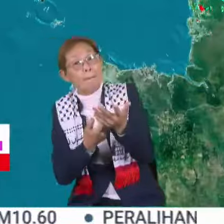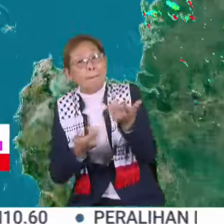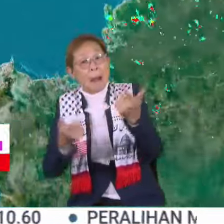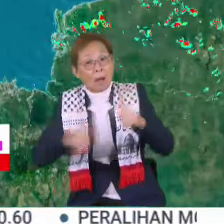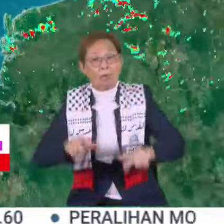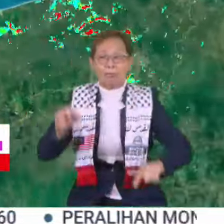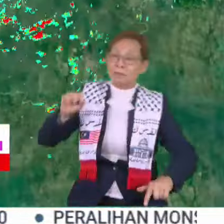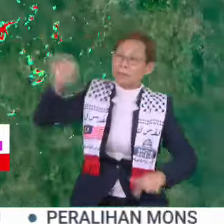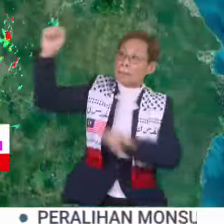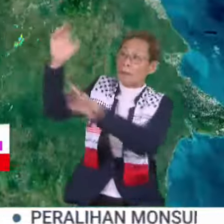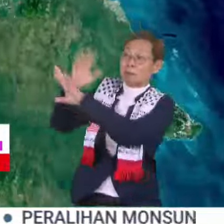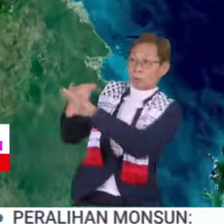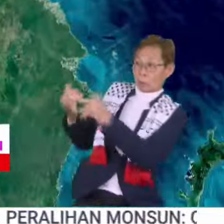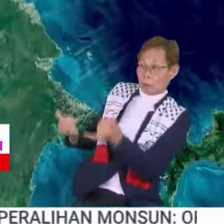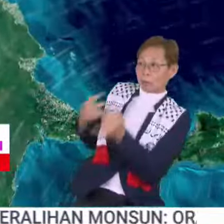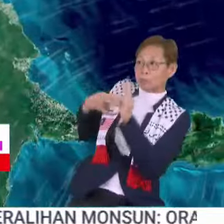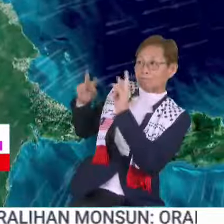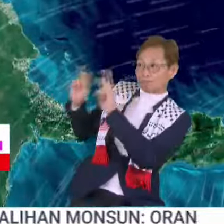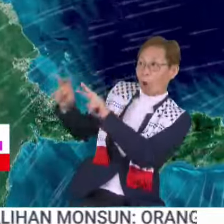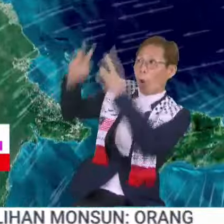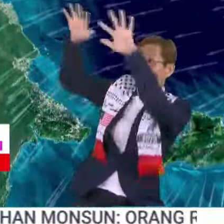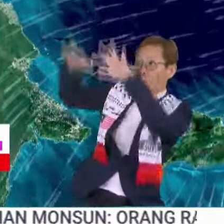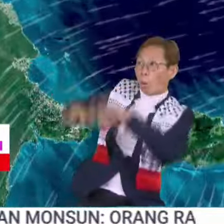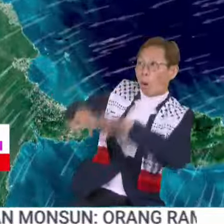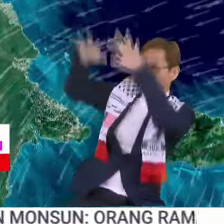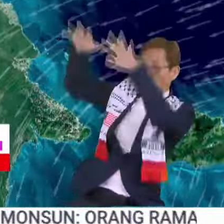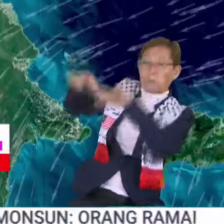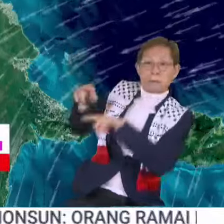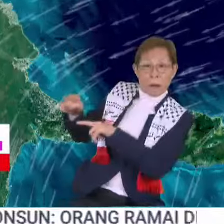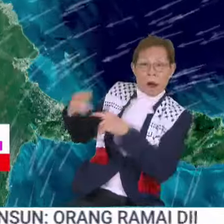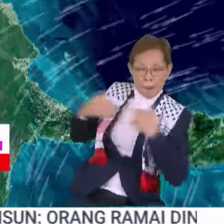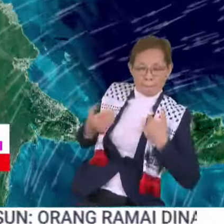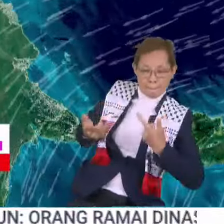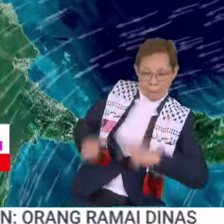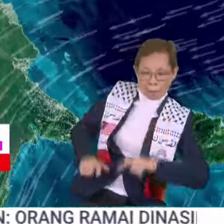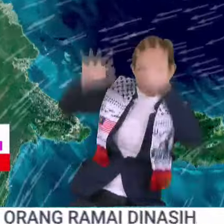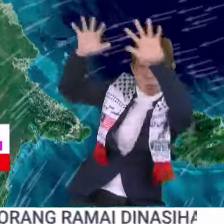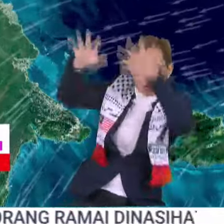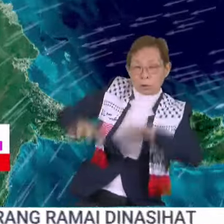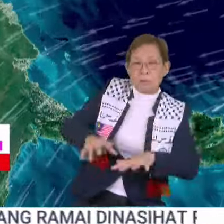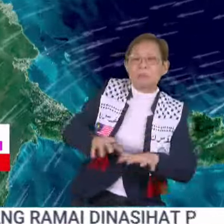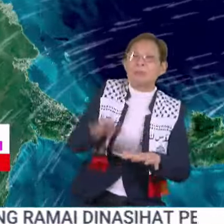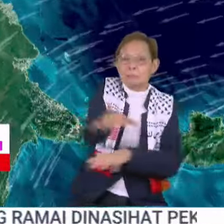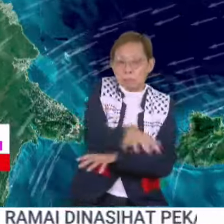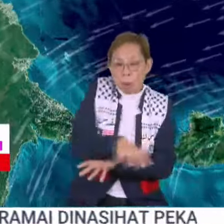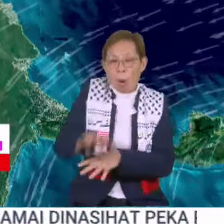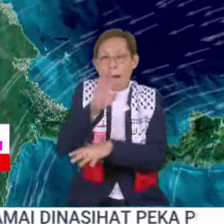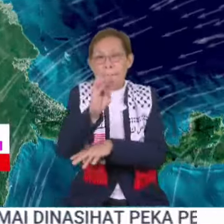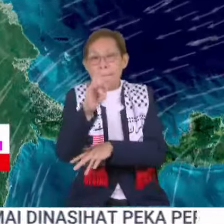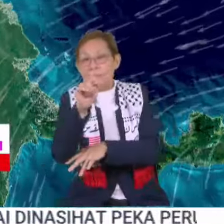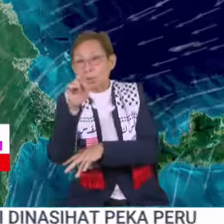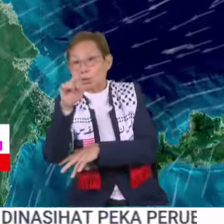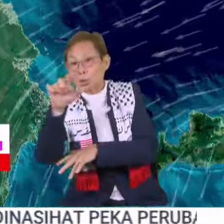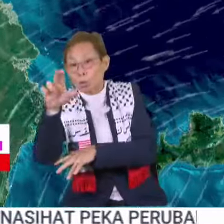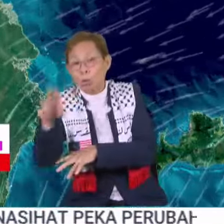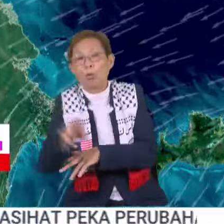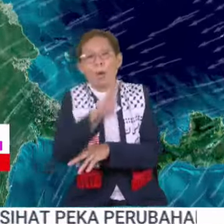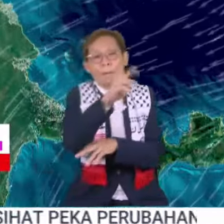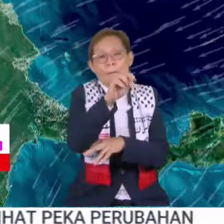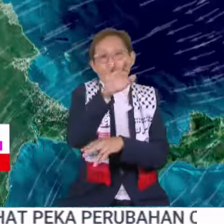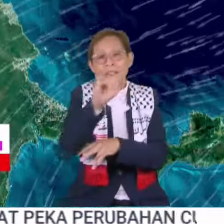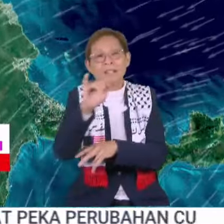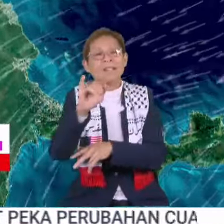sebelah Malaysia Timur pula pada ketika ini. Keadaan hujan masih lagi sedang berlaku melibatkan kawasan di sekitar Bintulu, Miri,